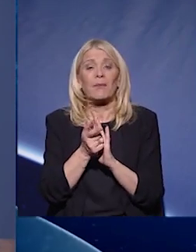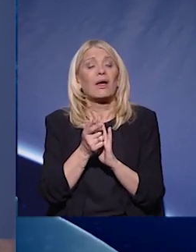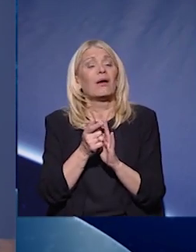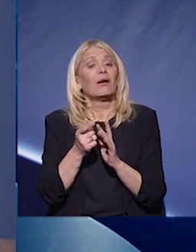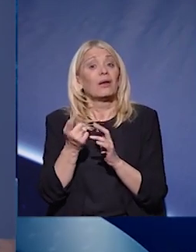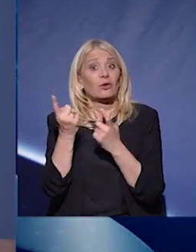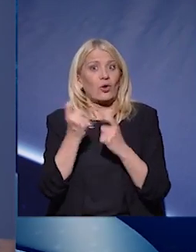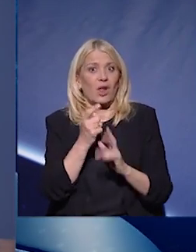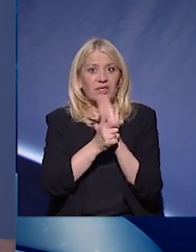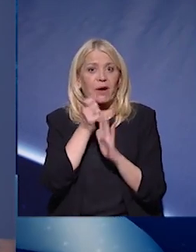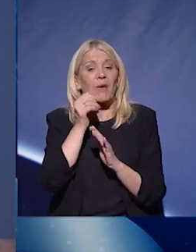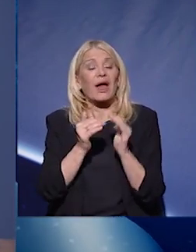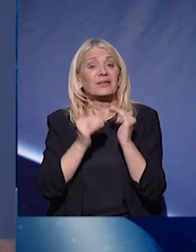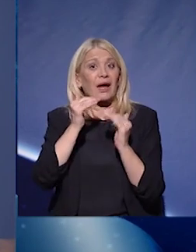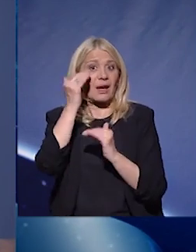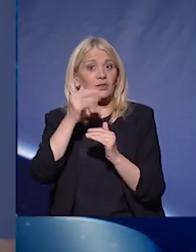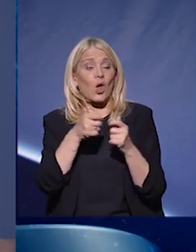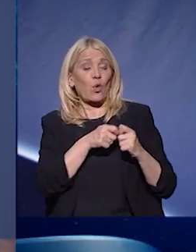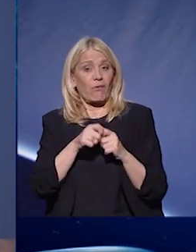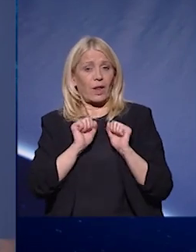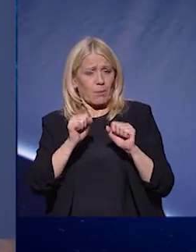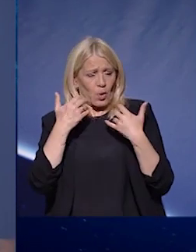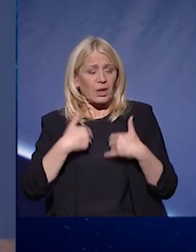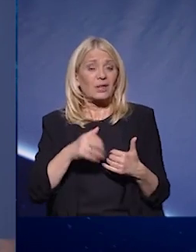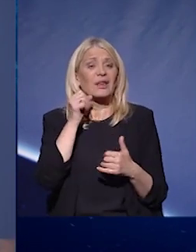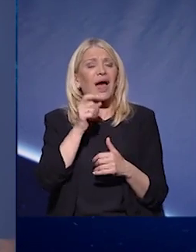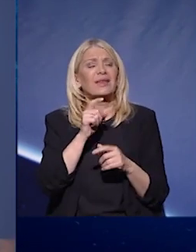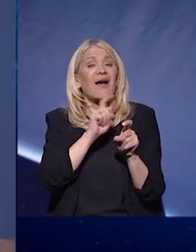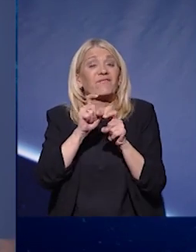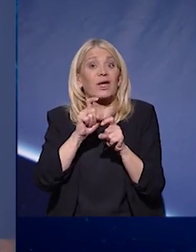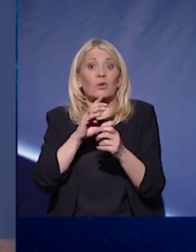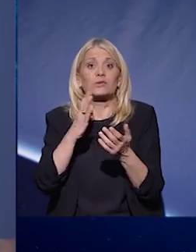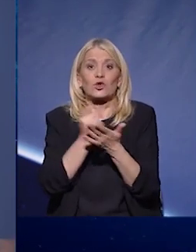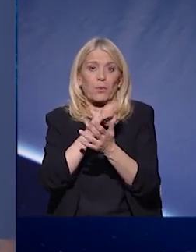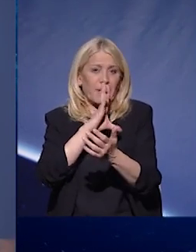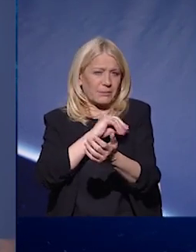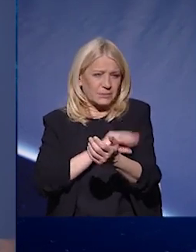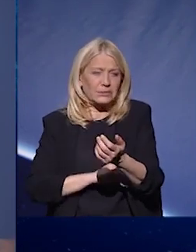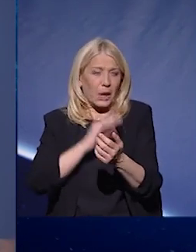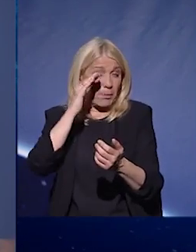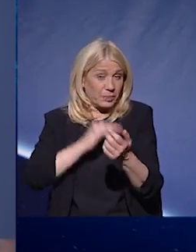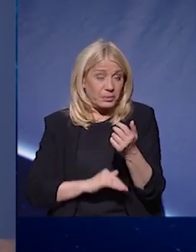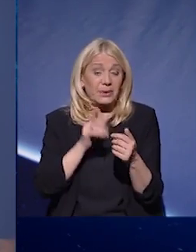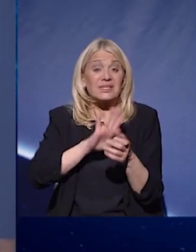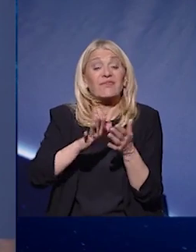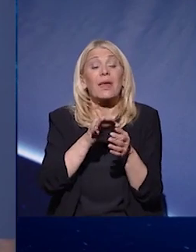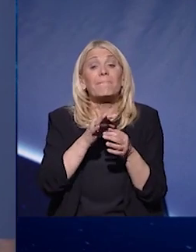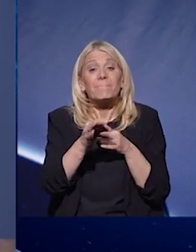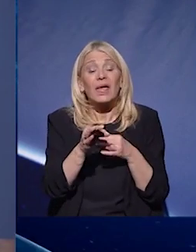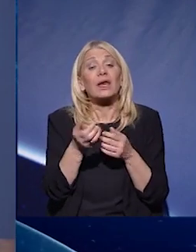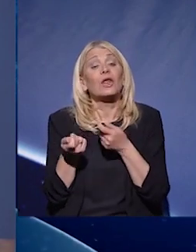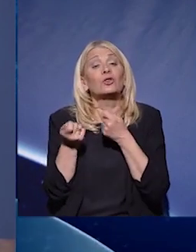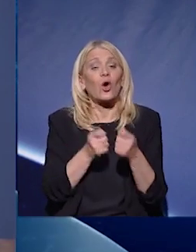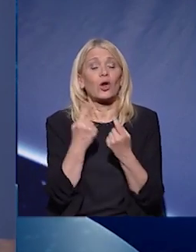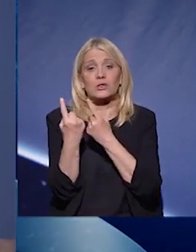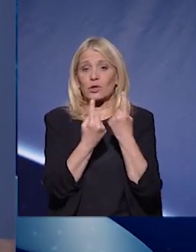vreme kada nam raste postepeno kolektivni imunitet, kada virus slabi, tako da će sve mere da se donose